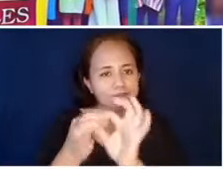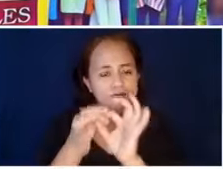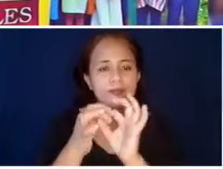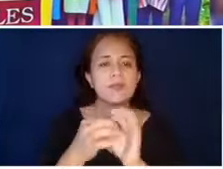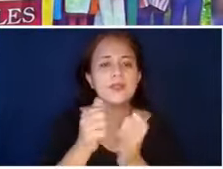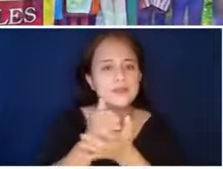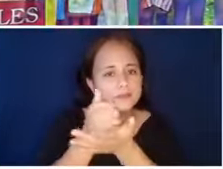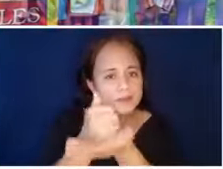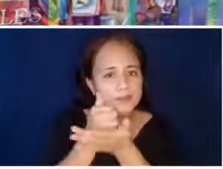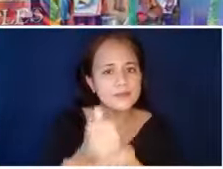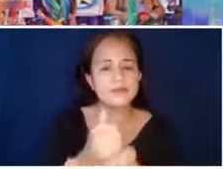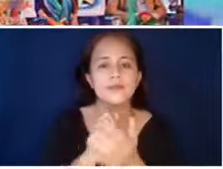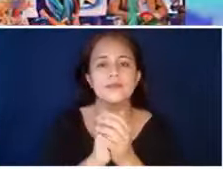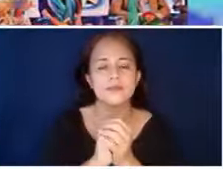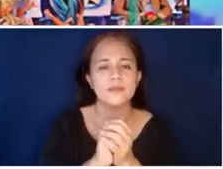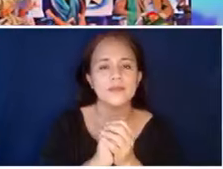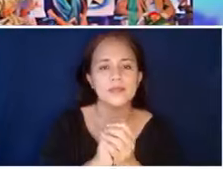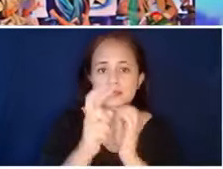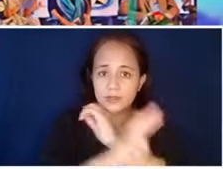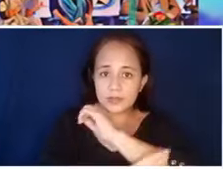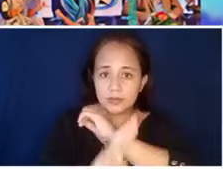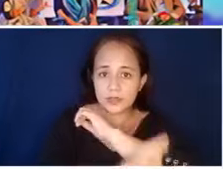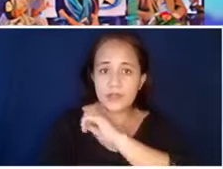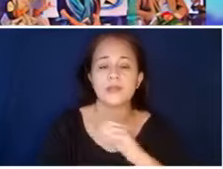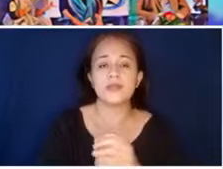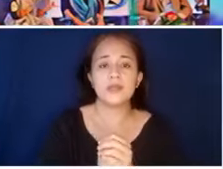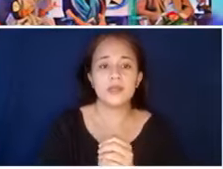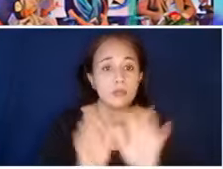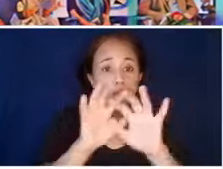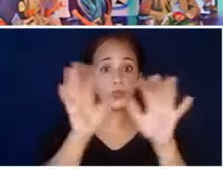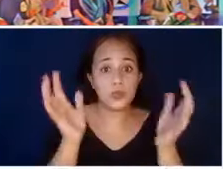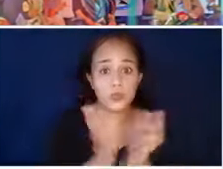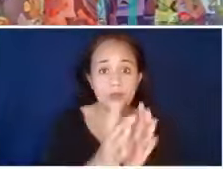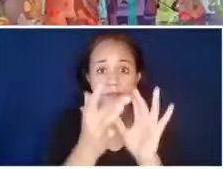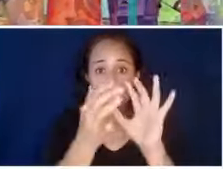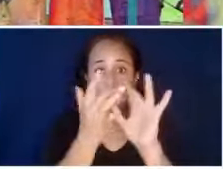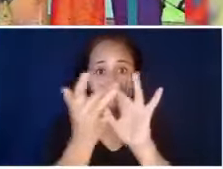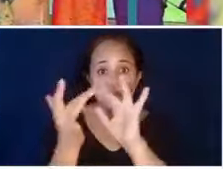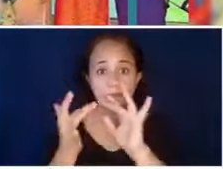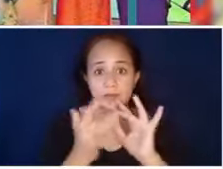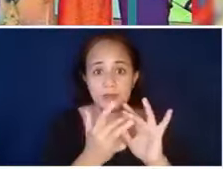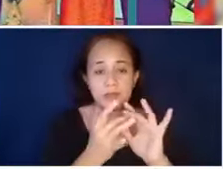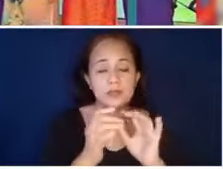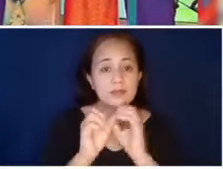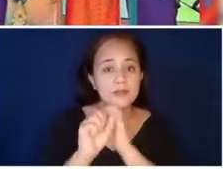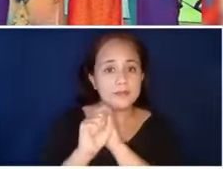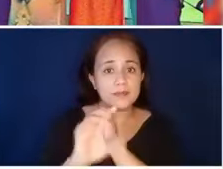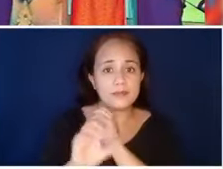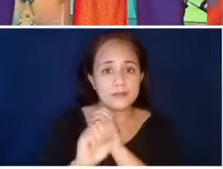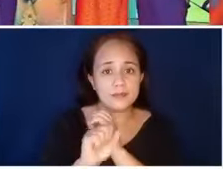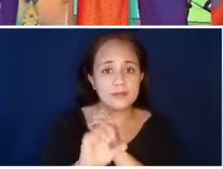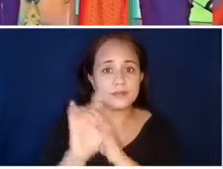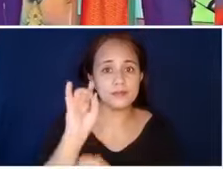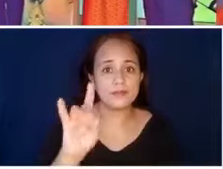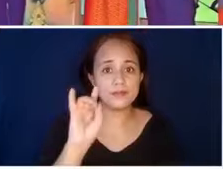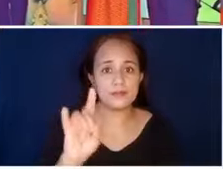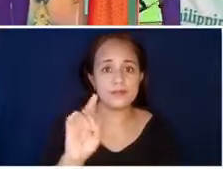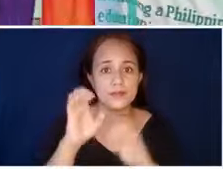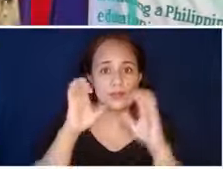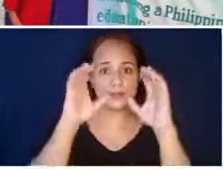at pakikipagtulungan sa mga regional at pandaigdigang network na nagsusulong ng kampanyang